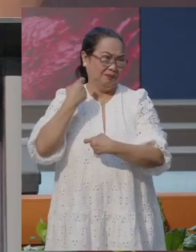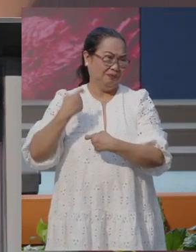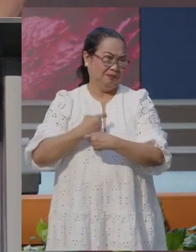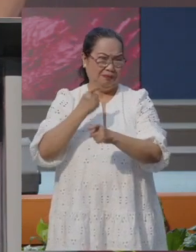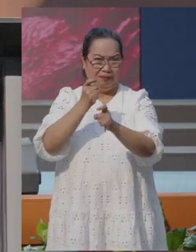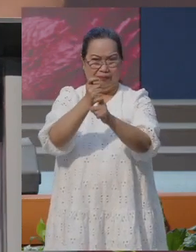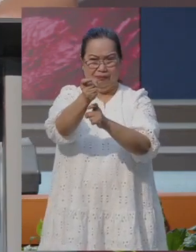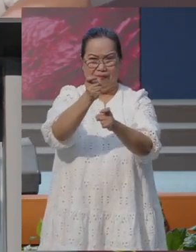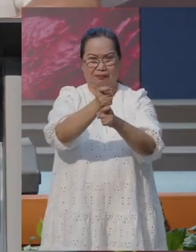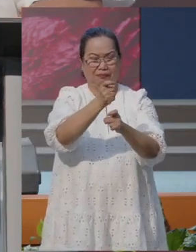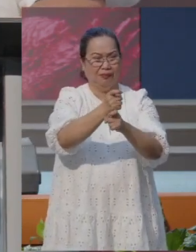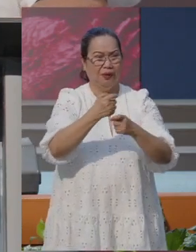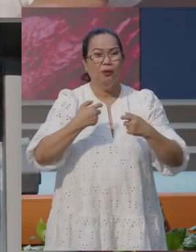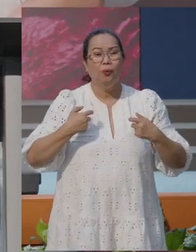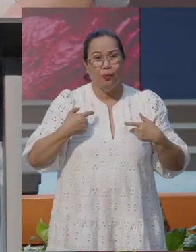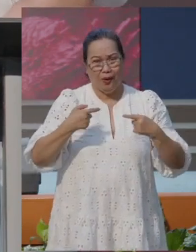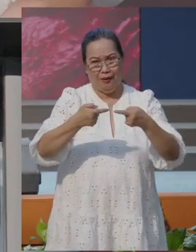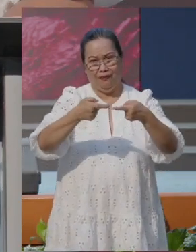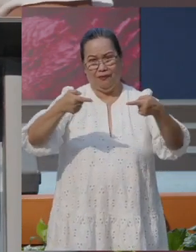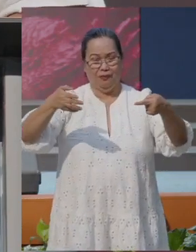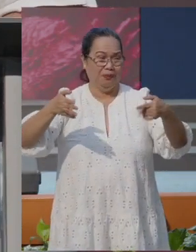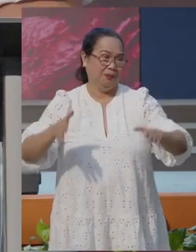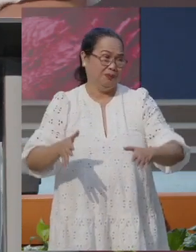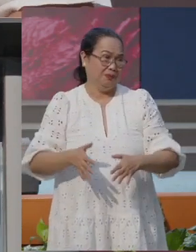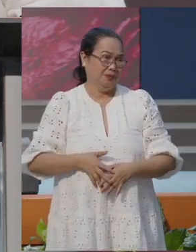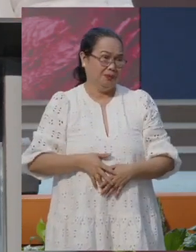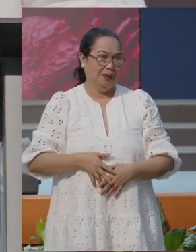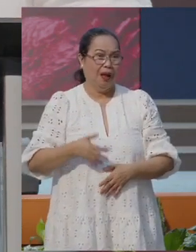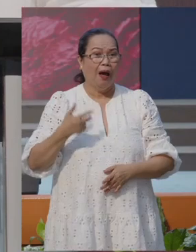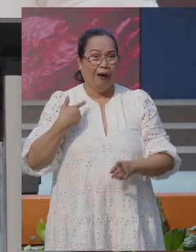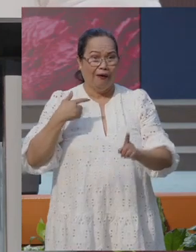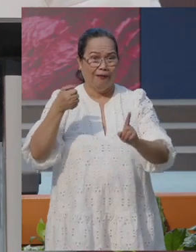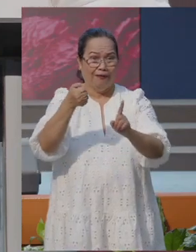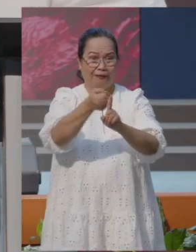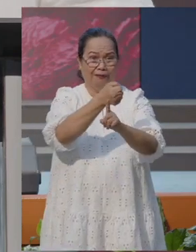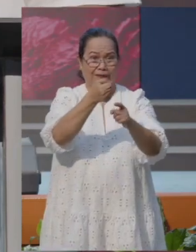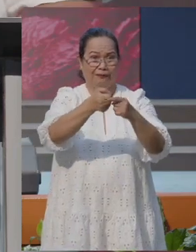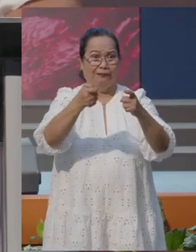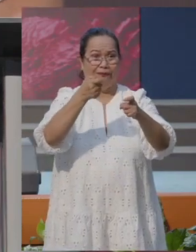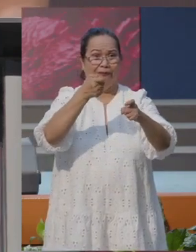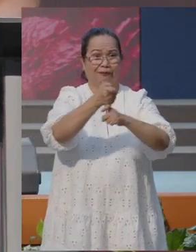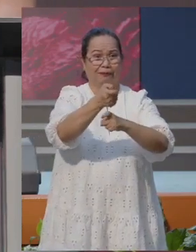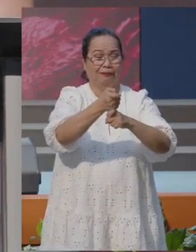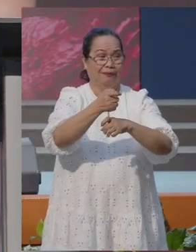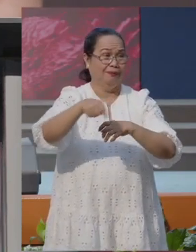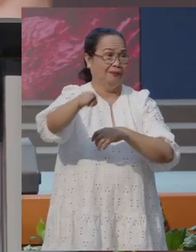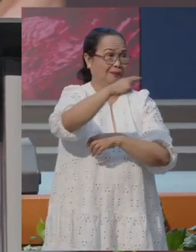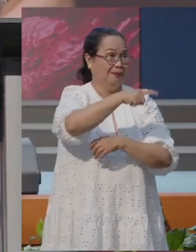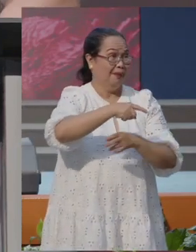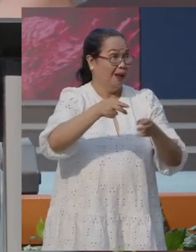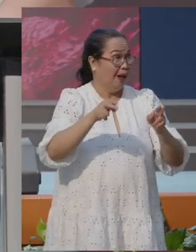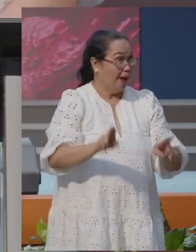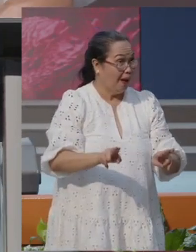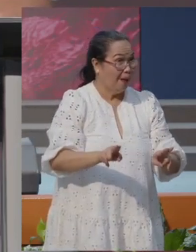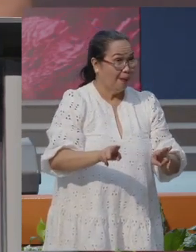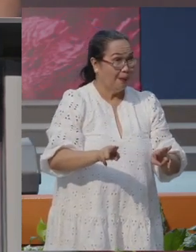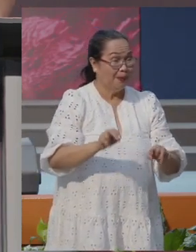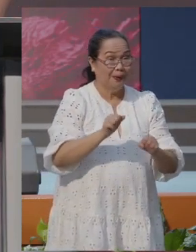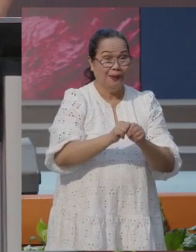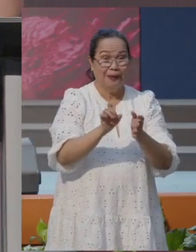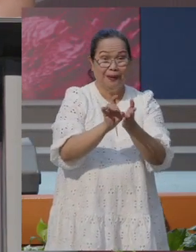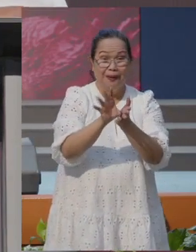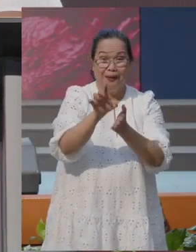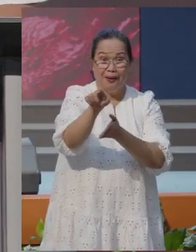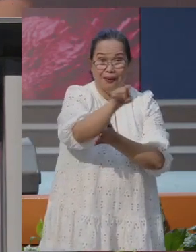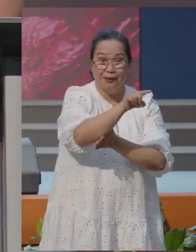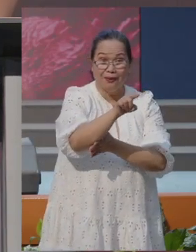mga makakaaway tayo. Merong mga magpa-persecute sa atin. At kapag nangyari yon, at sila ay nag-hate sa